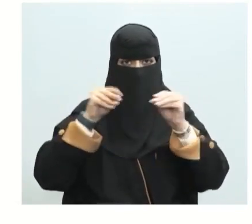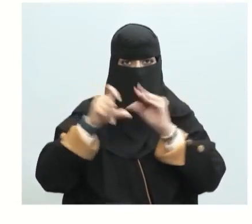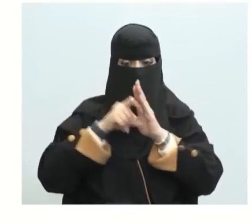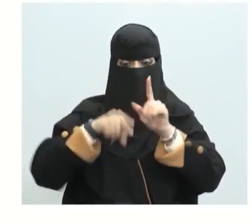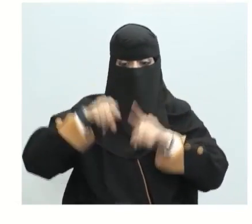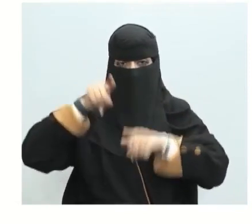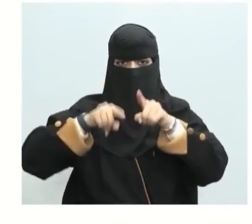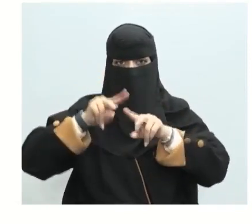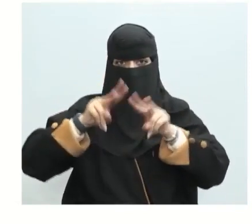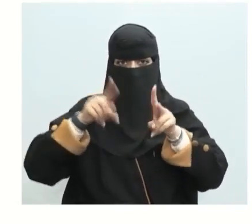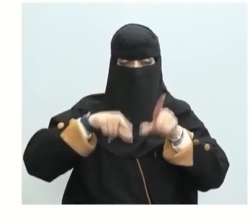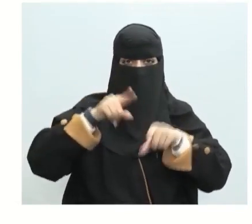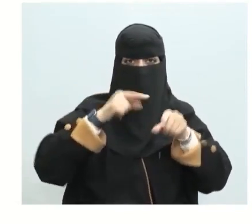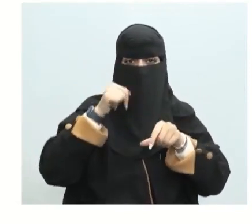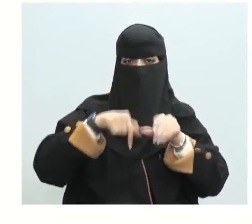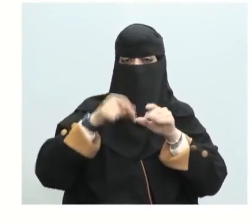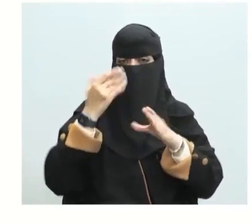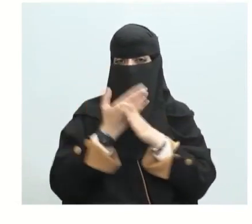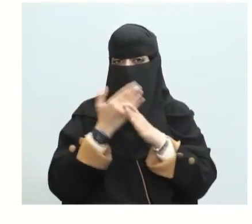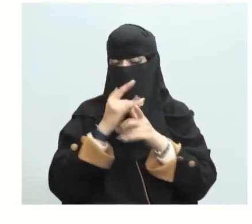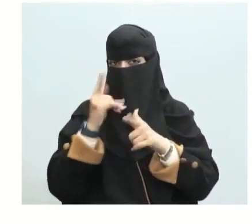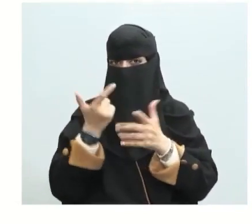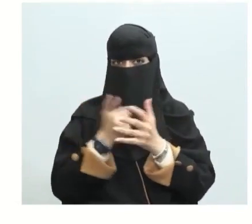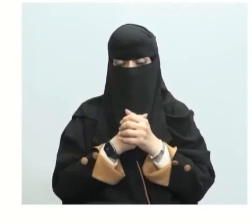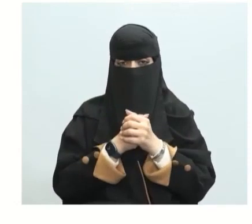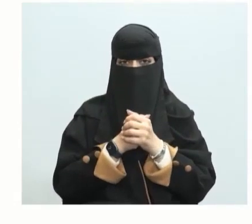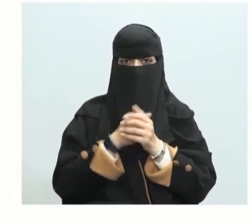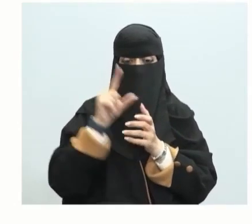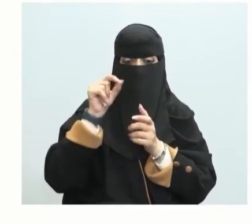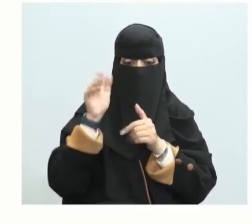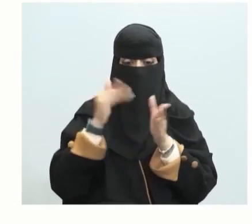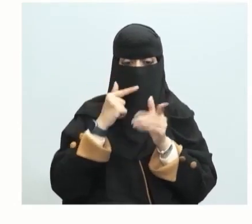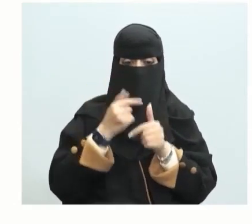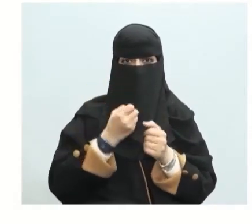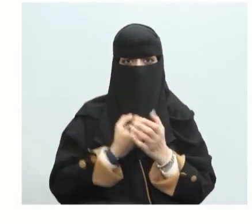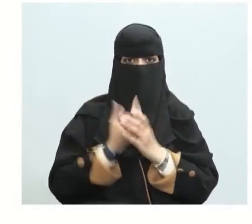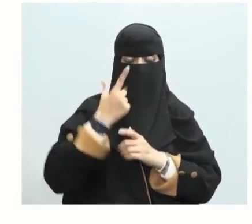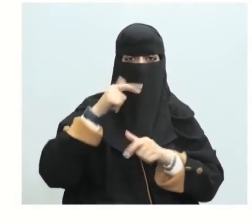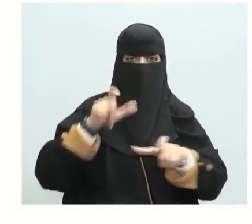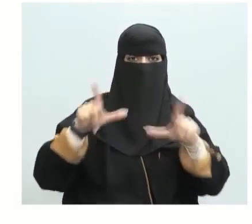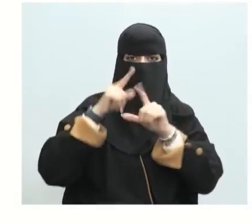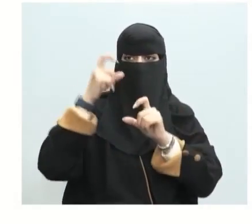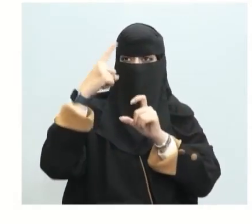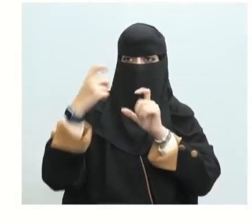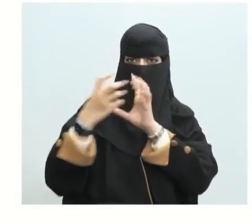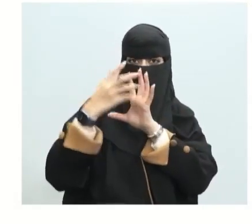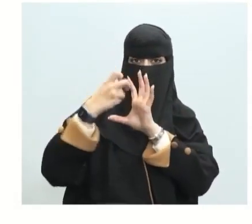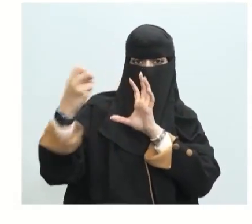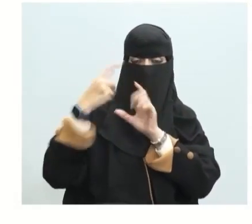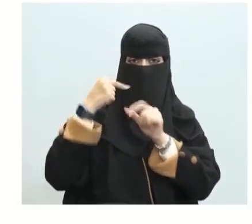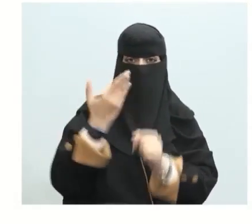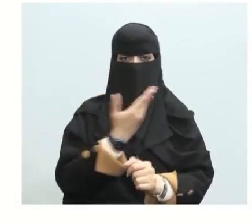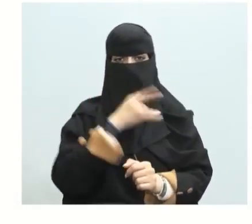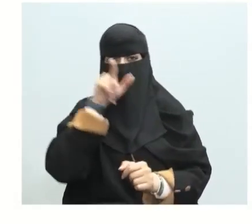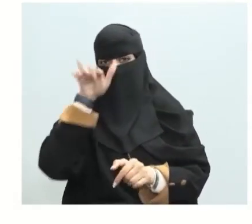والمقارنات هنا اذكر التعليل احسنتم هنا لاثاره المتلقي لاثاره المتلقي والتاثير